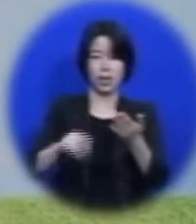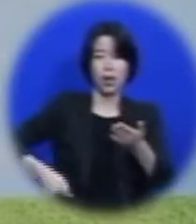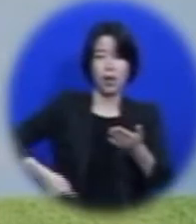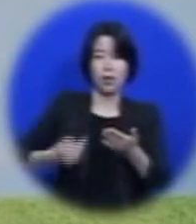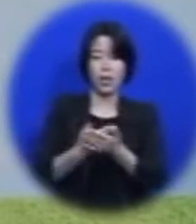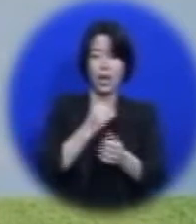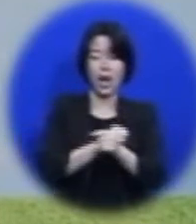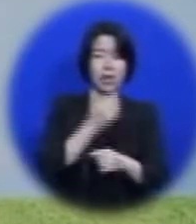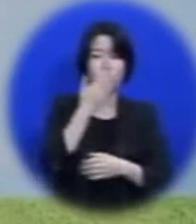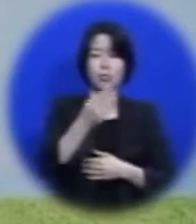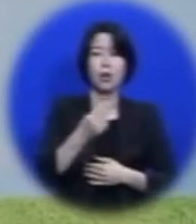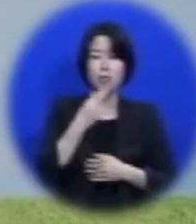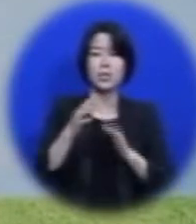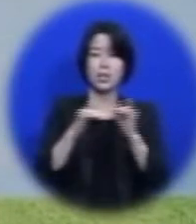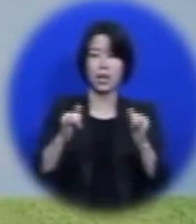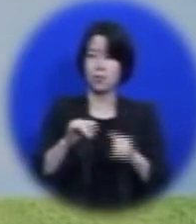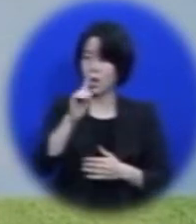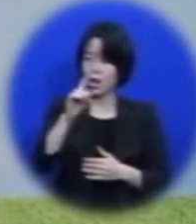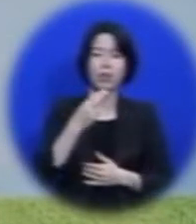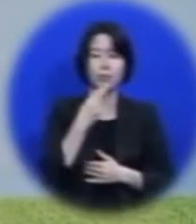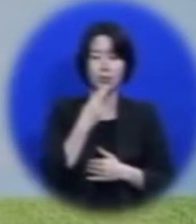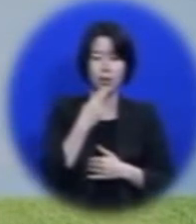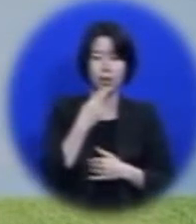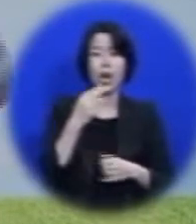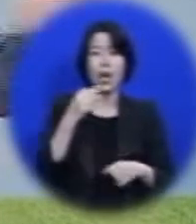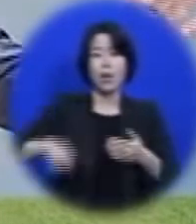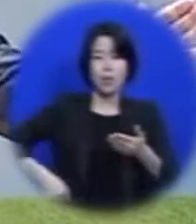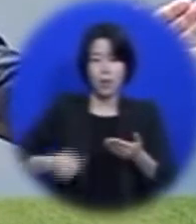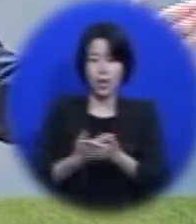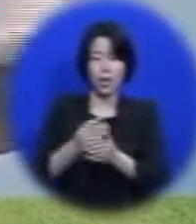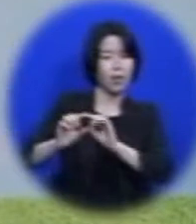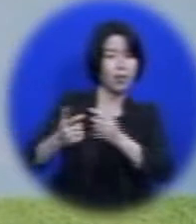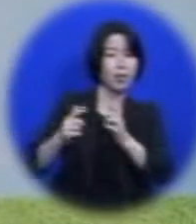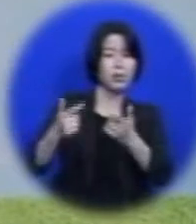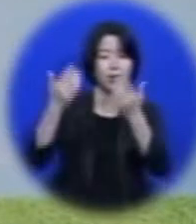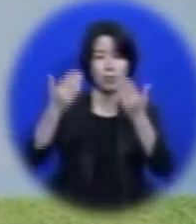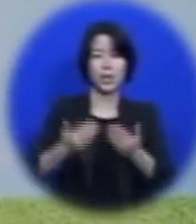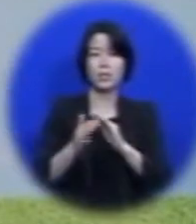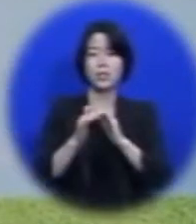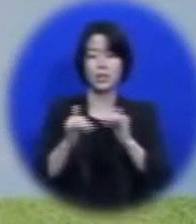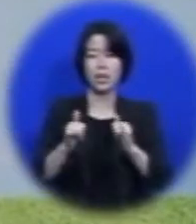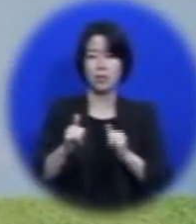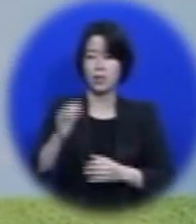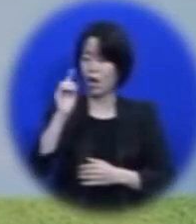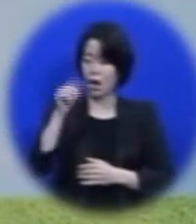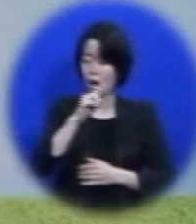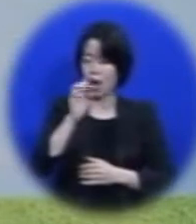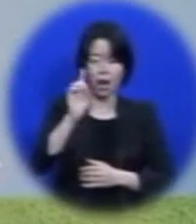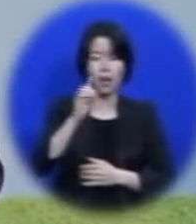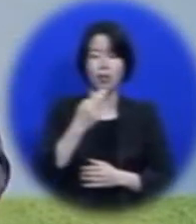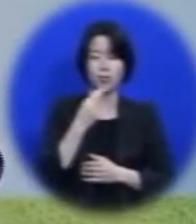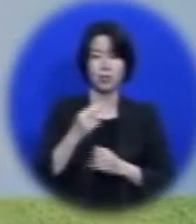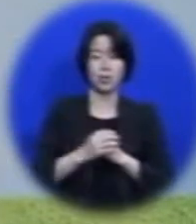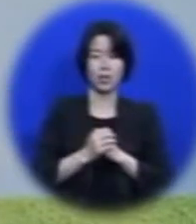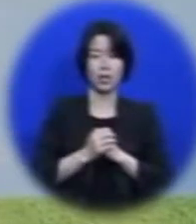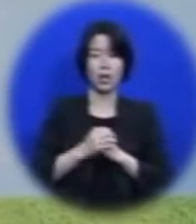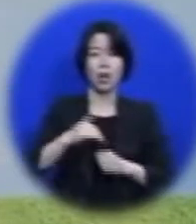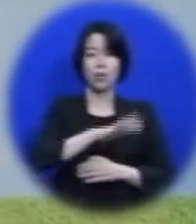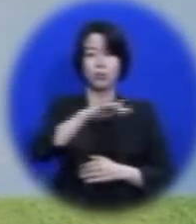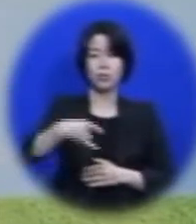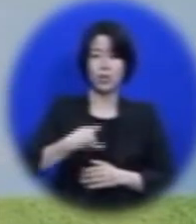수 없는 사람은 아무도 없습니다. 회개가 거절받은 사람은 아무도 없습니다. 우리에게